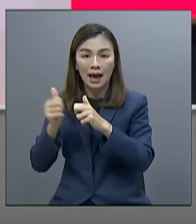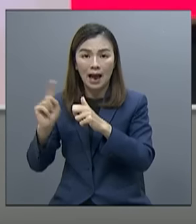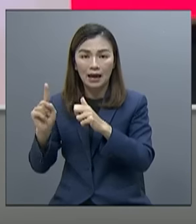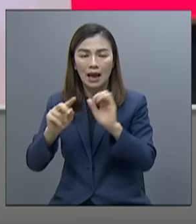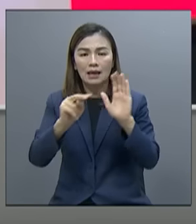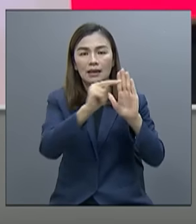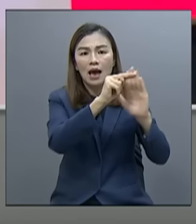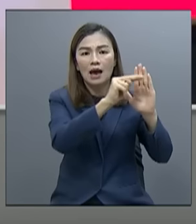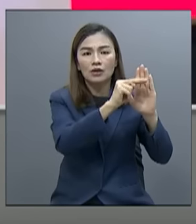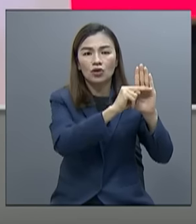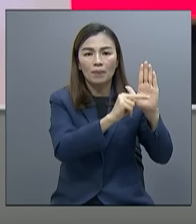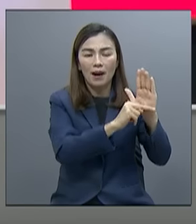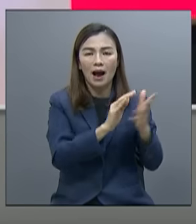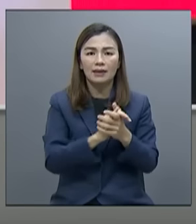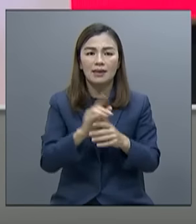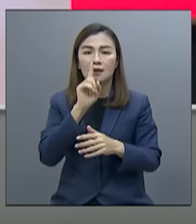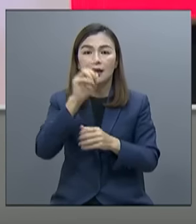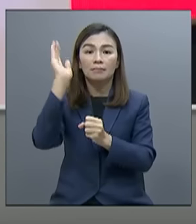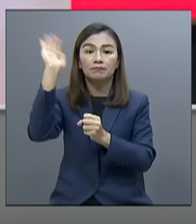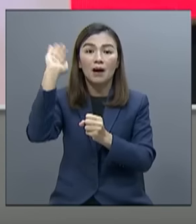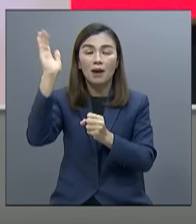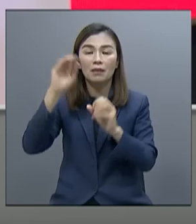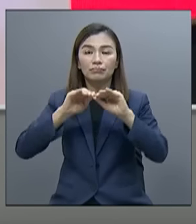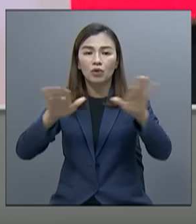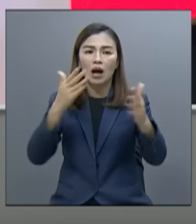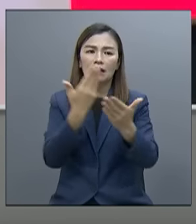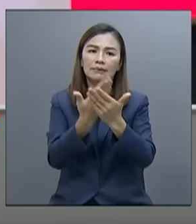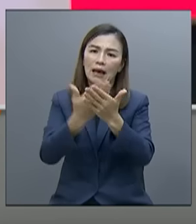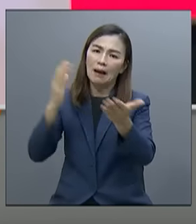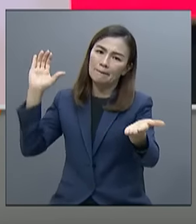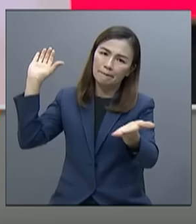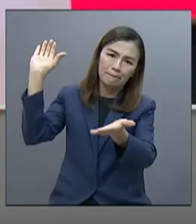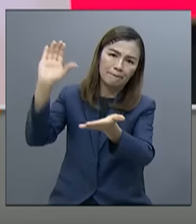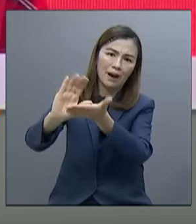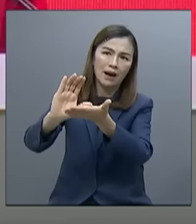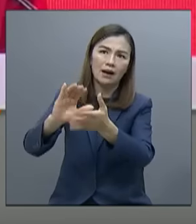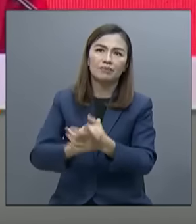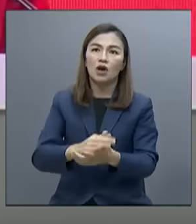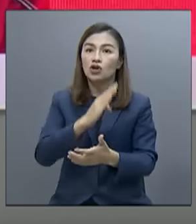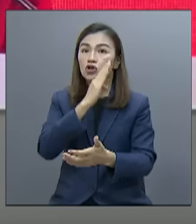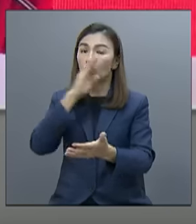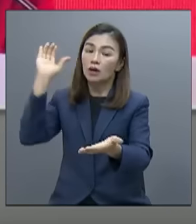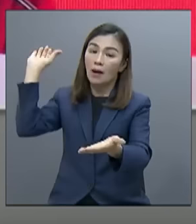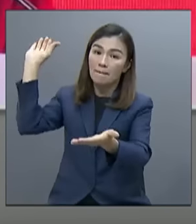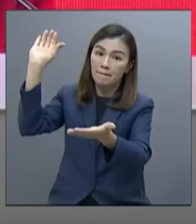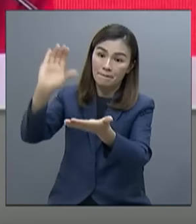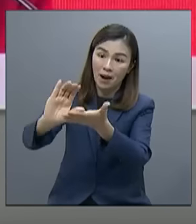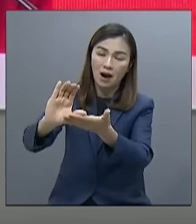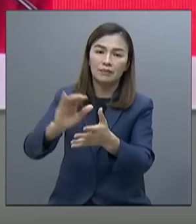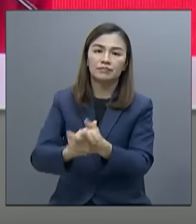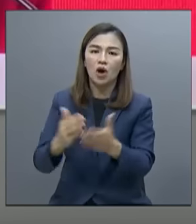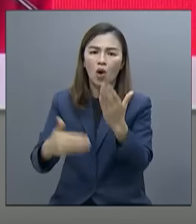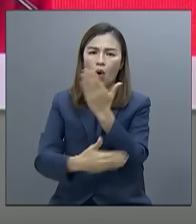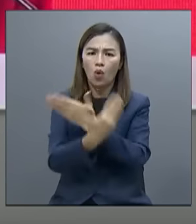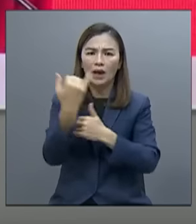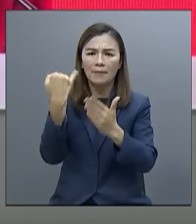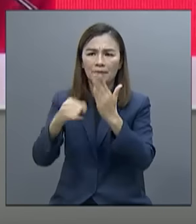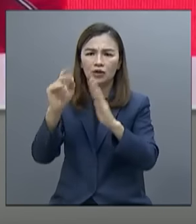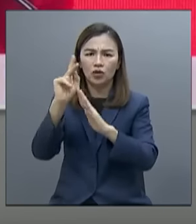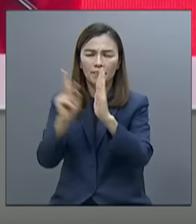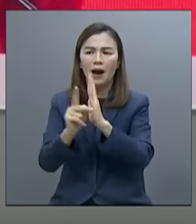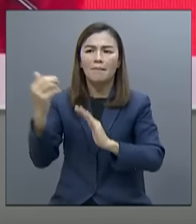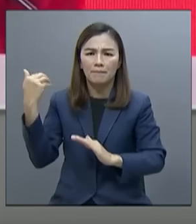ข้อค่ะเป็นประชานิยมที่มันต้องใช้งบประมาณสูงแล้วพอใช้งบประมาณสูงเนี่ยมันก็มีความเสี่ยงที่จะผิดกฎหมายด้วยโ